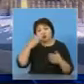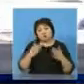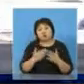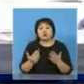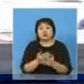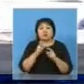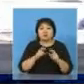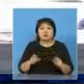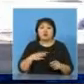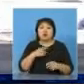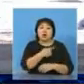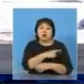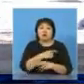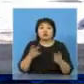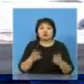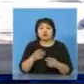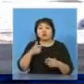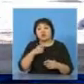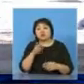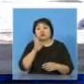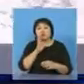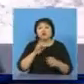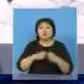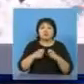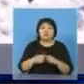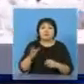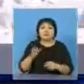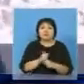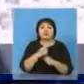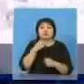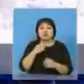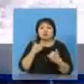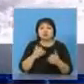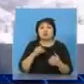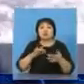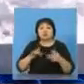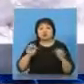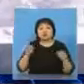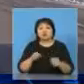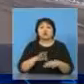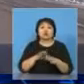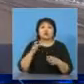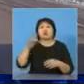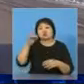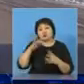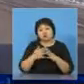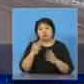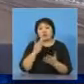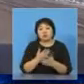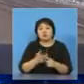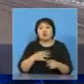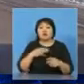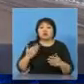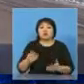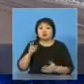жаңа мектептер мен амбулатория қажет. Газ бен ауыз су мәселесі басты назарда. Интернет желісі өткізілмеген елді мекендер бар.